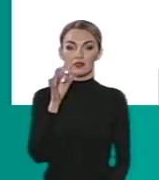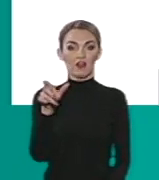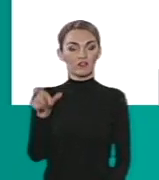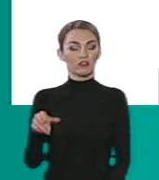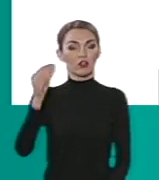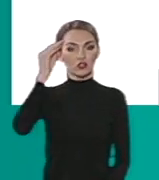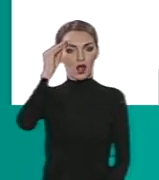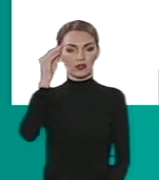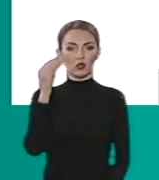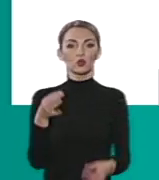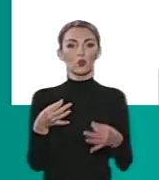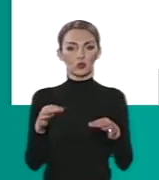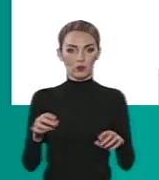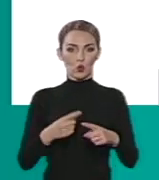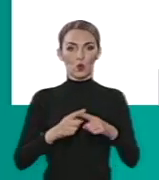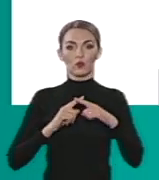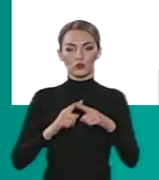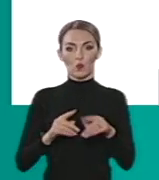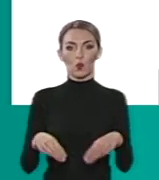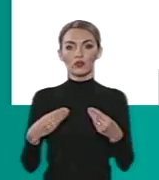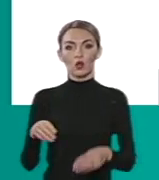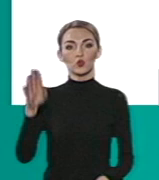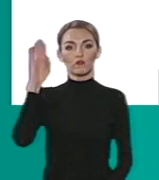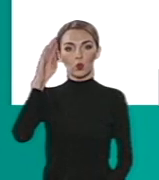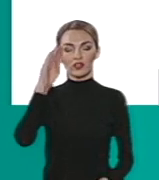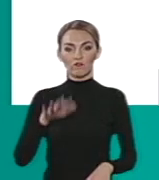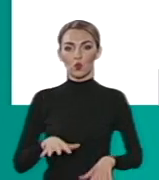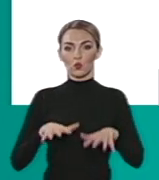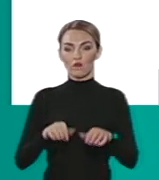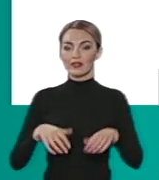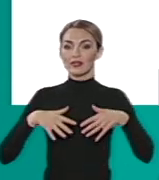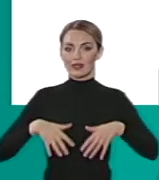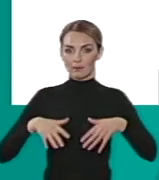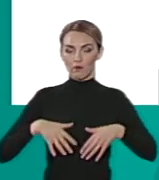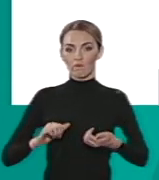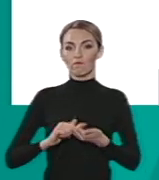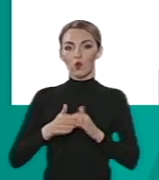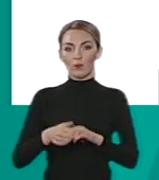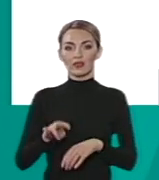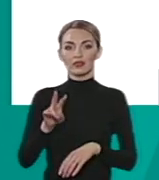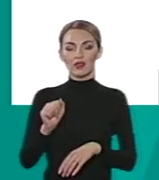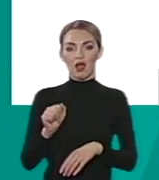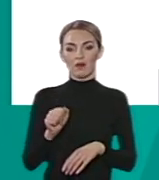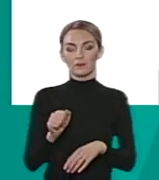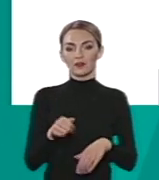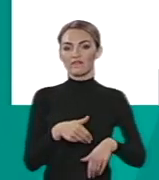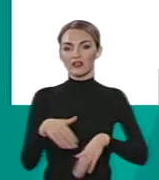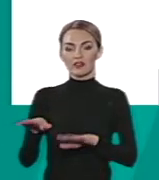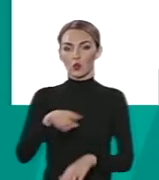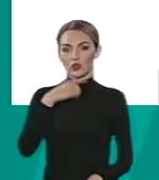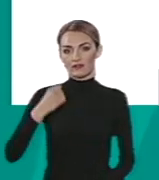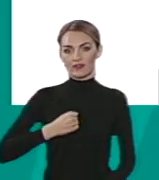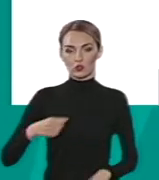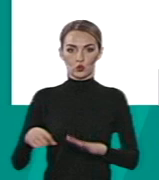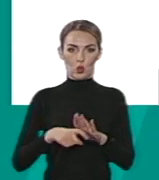вважає допустимим компромісом подачу води в окупований Крим в обмін на виведення російських військ